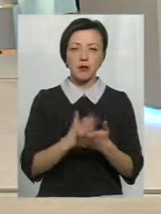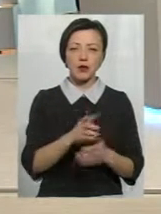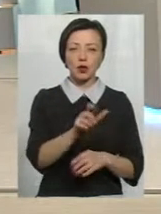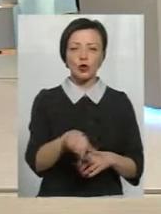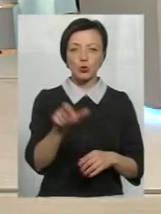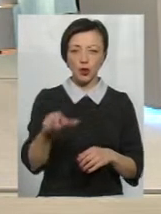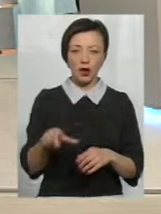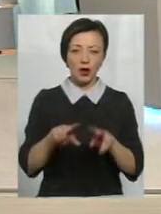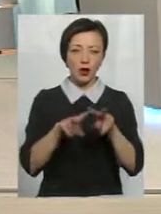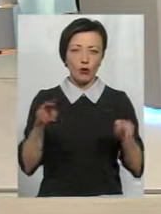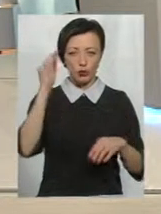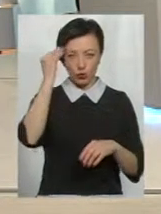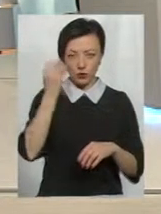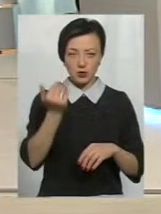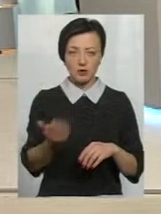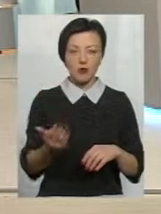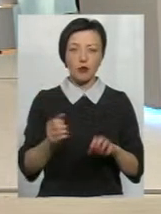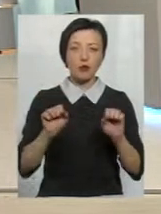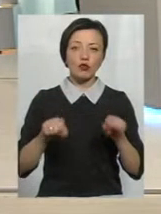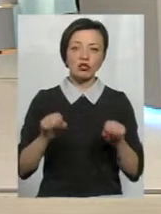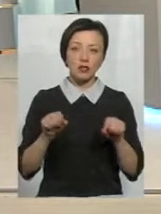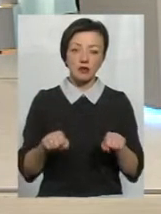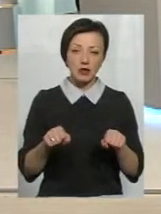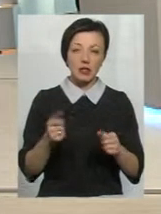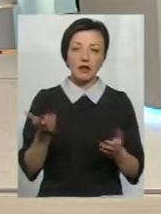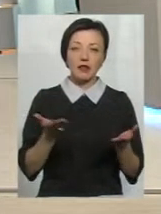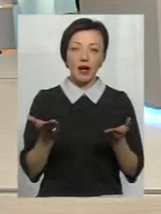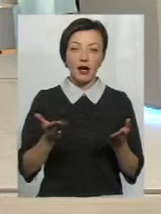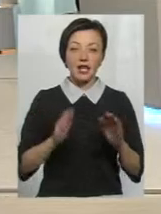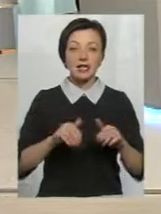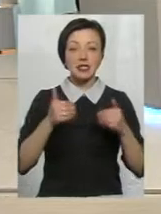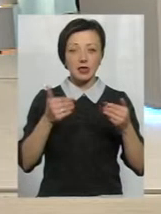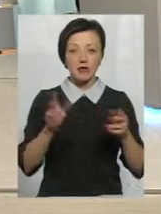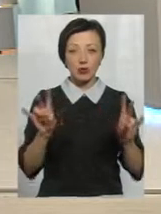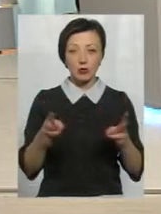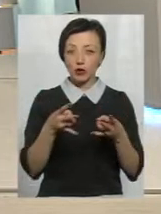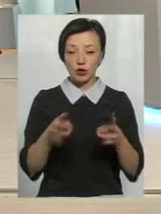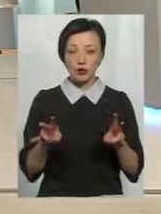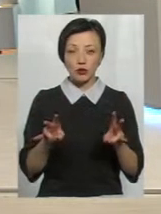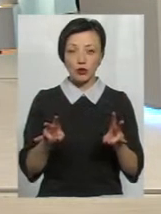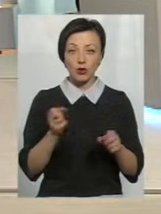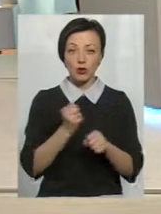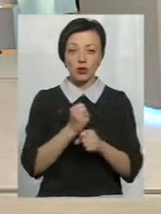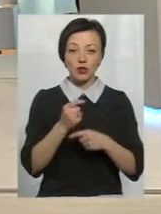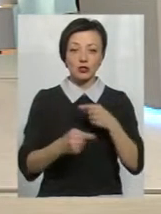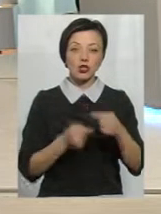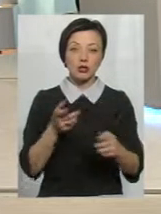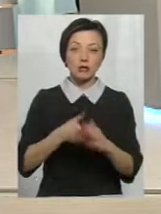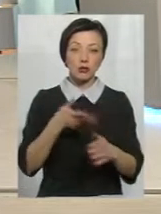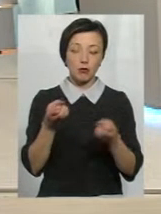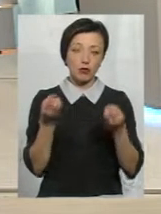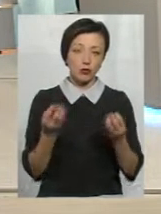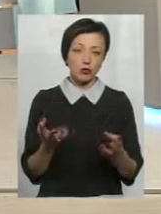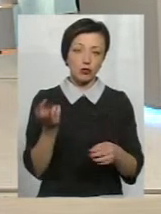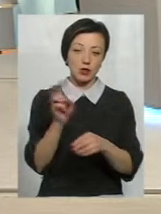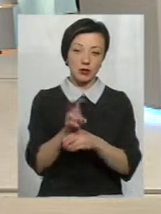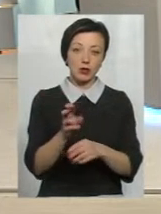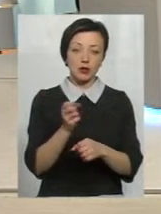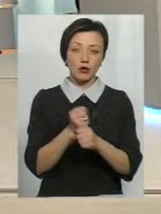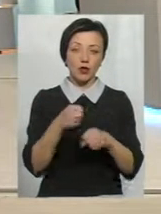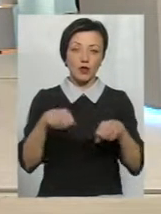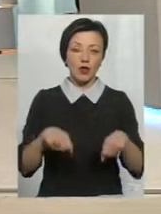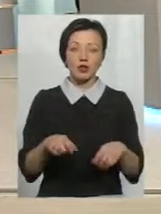людей, однодумців, так? Можливо, деякі ініціативи і не потрібно тут робити через петиції, може їх просто треба йти робити. Так